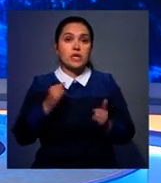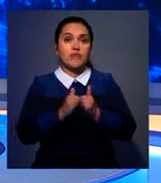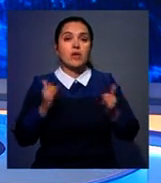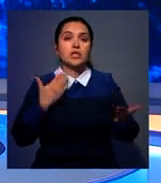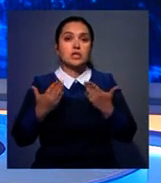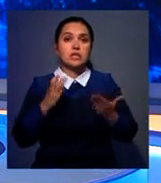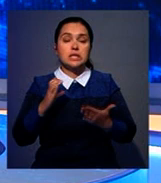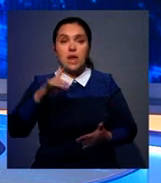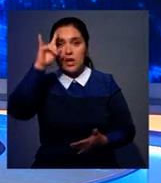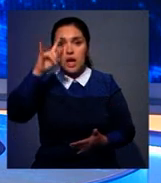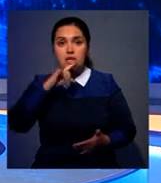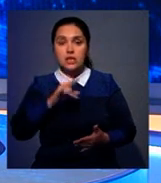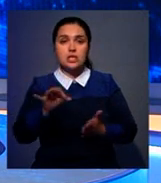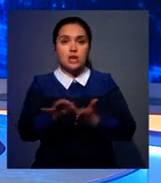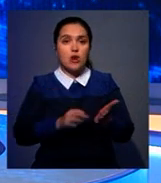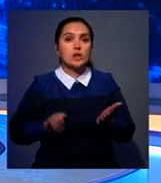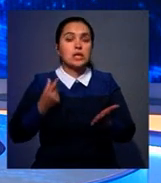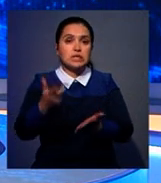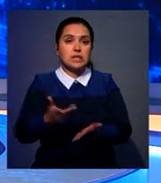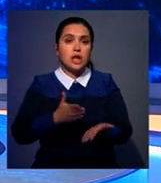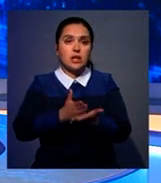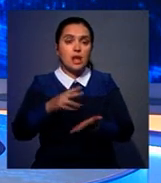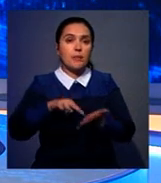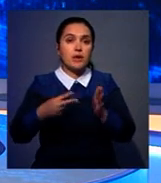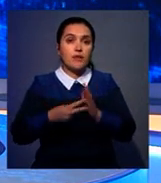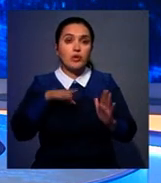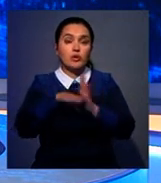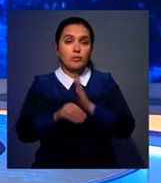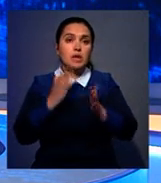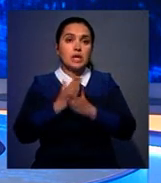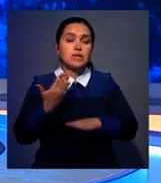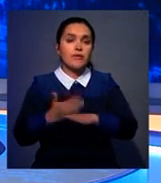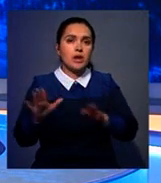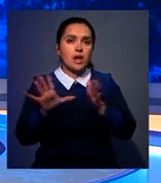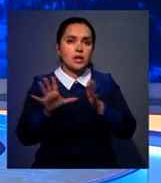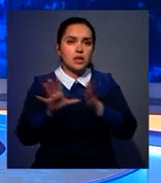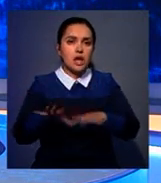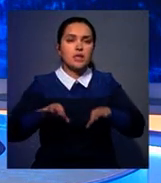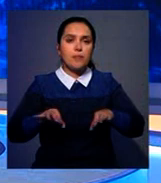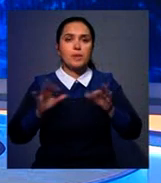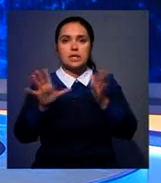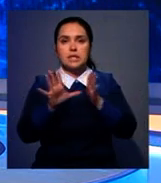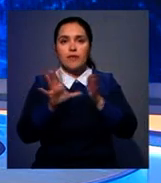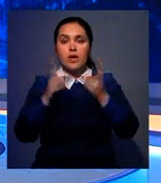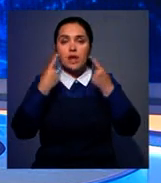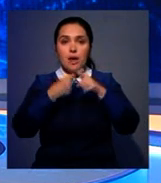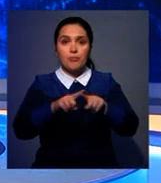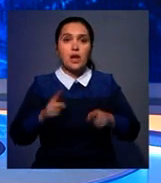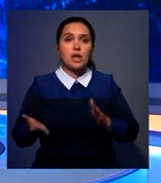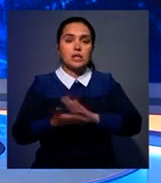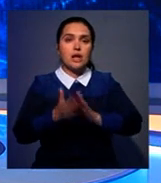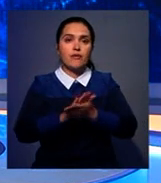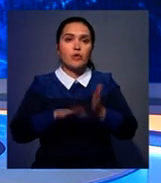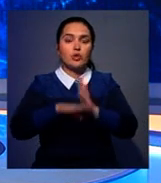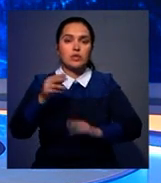заинтересован развивать отношения с нашей страной сразу в нескольких направлениях, в том числе в сфере энергетики, транспорта и цифровых коммуникаций.